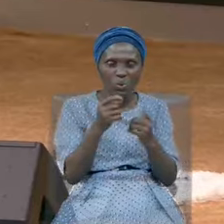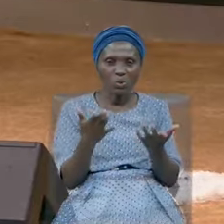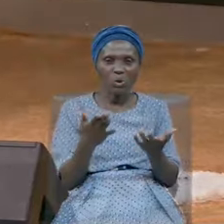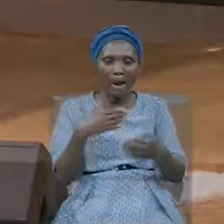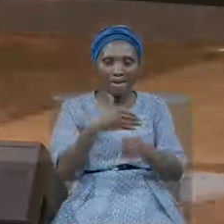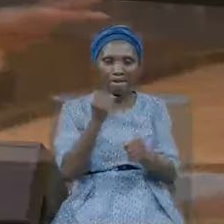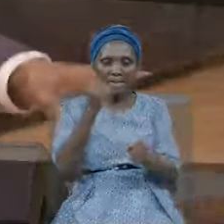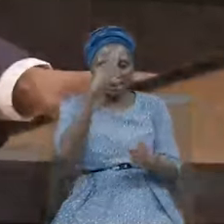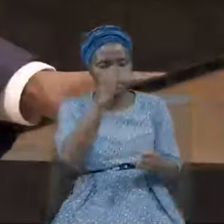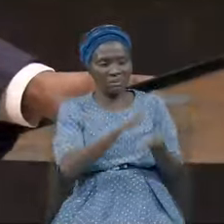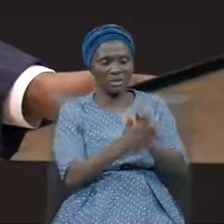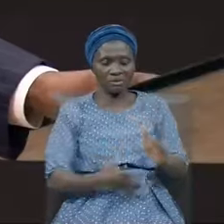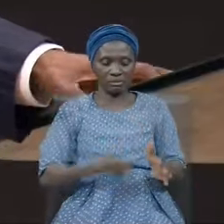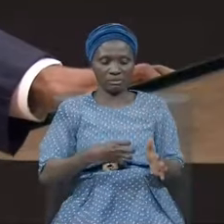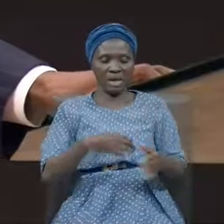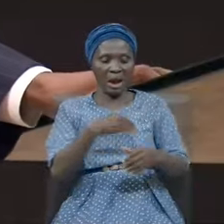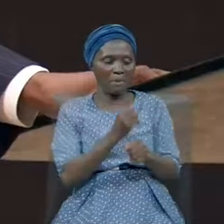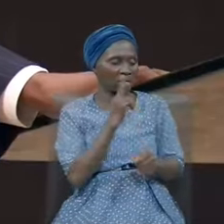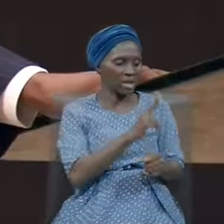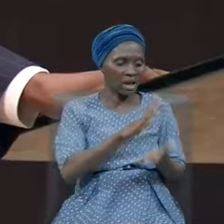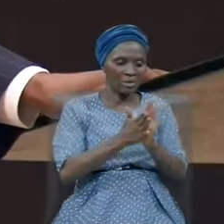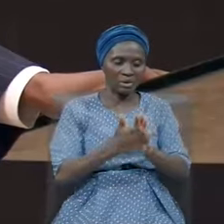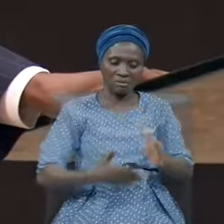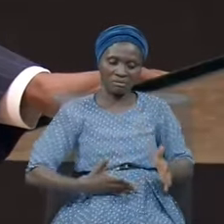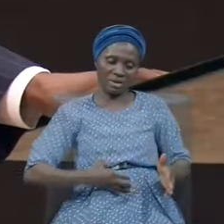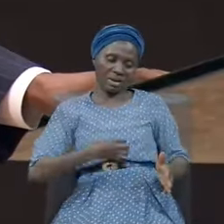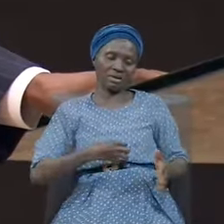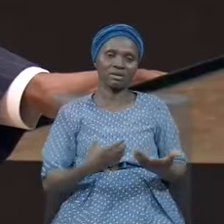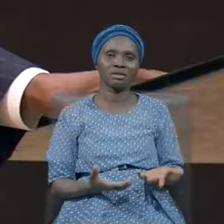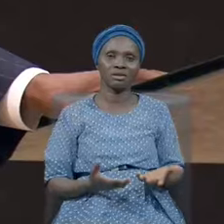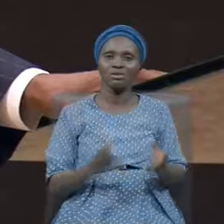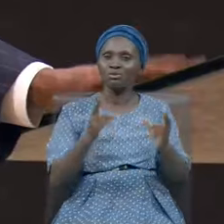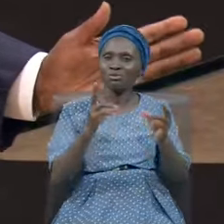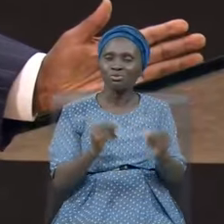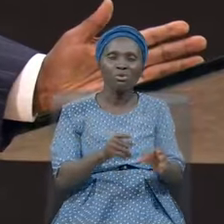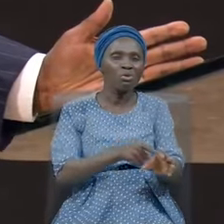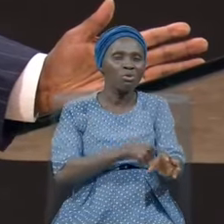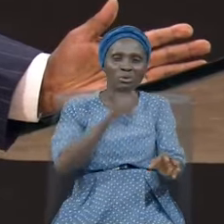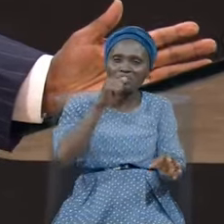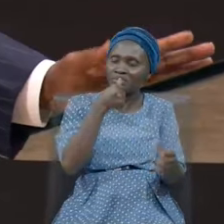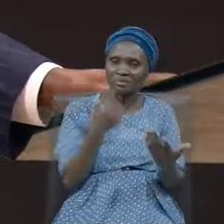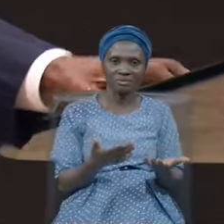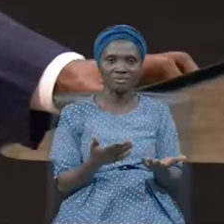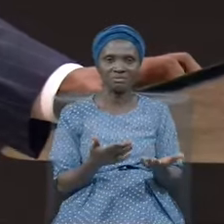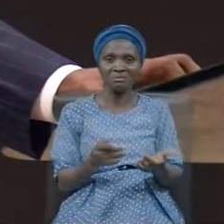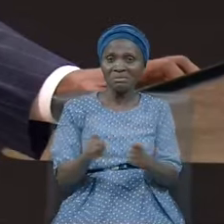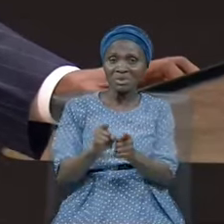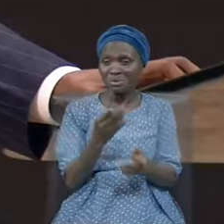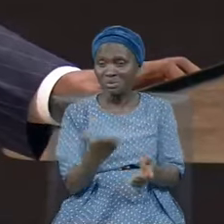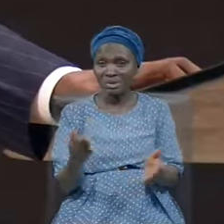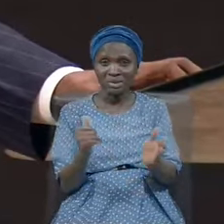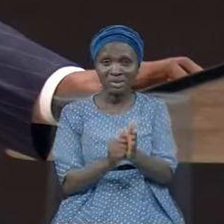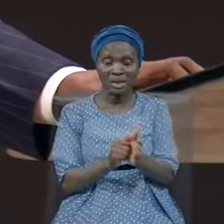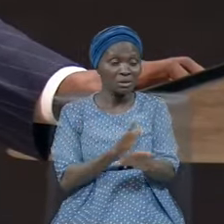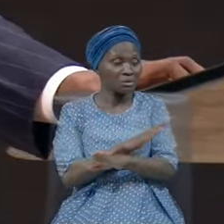de paroles, peu de choses, l'énerve, le fâche, pas de patience. Même les choses qui ne vous concernent